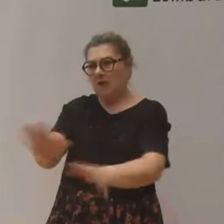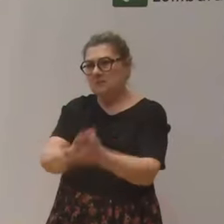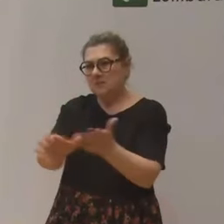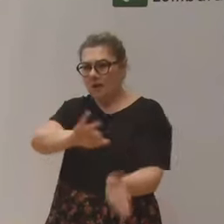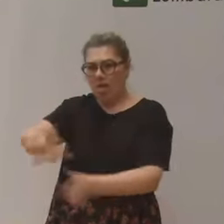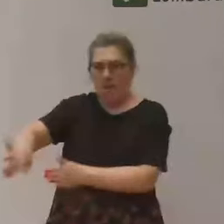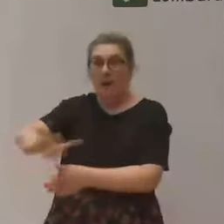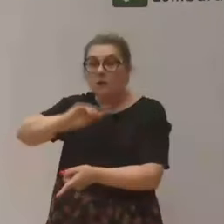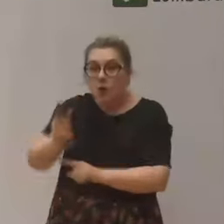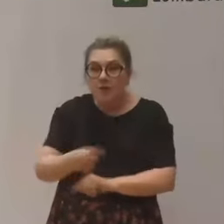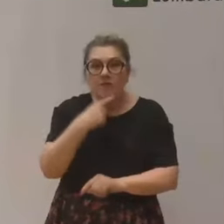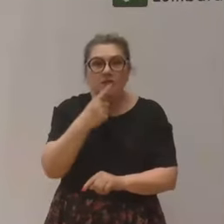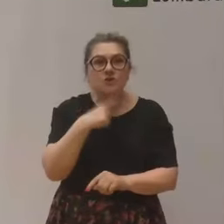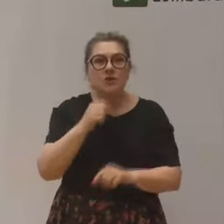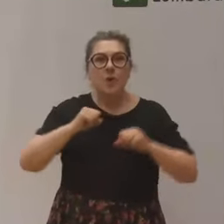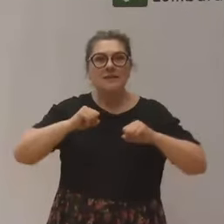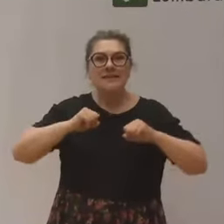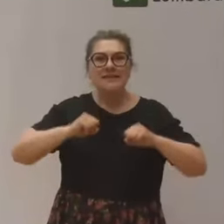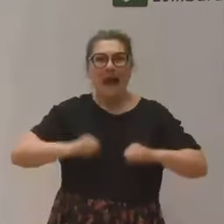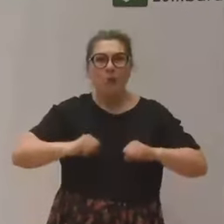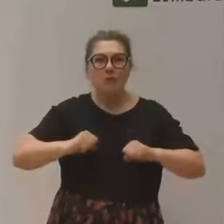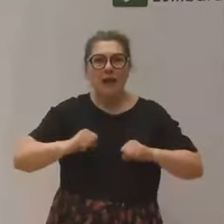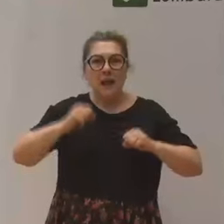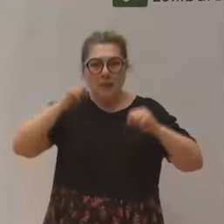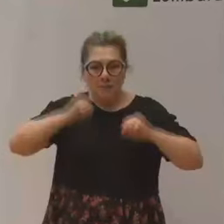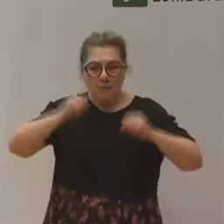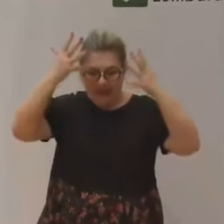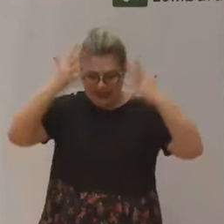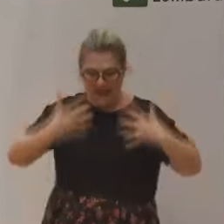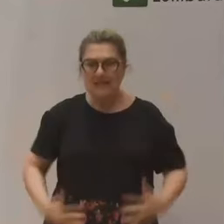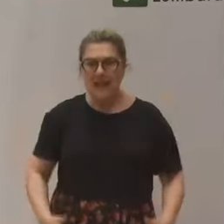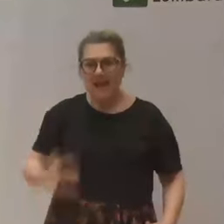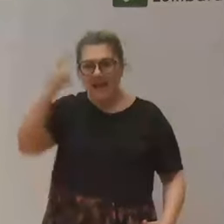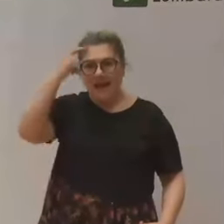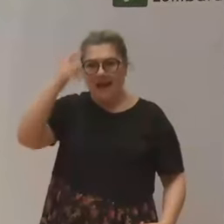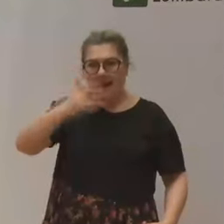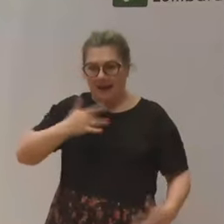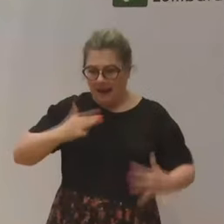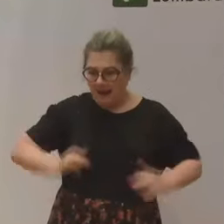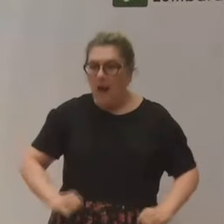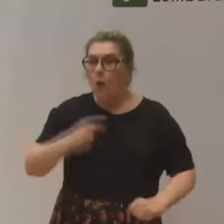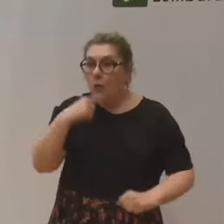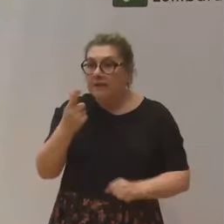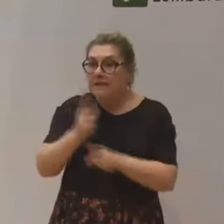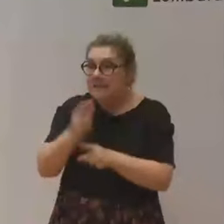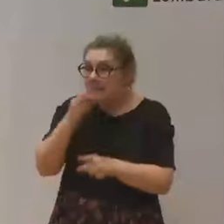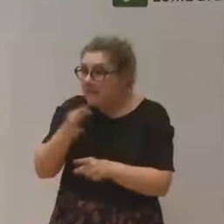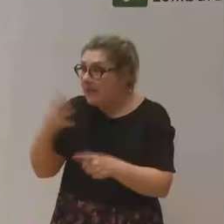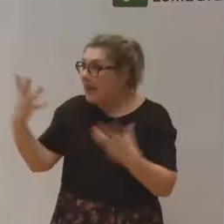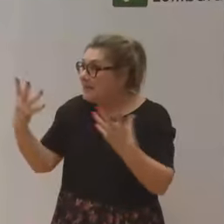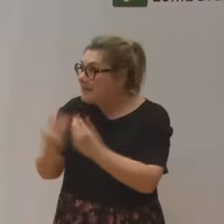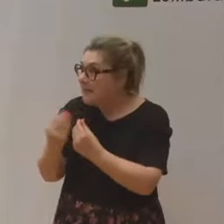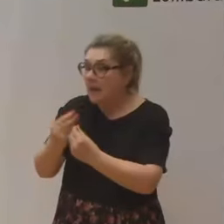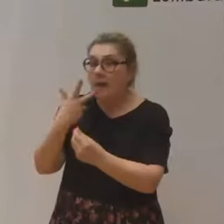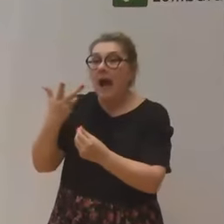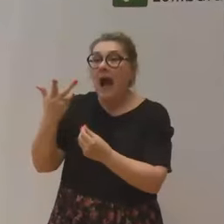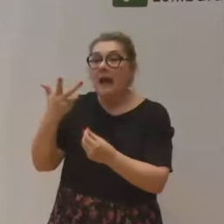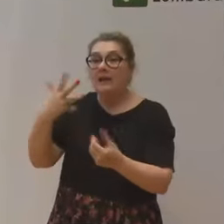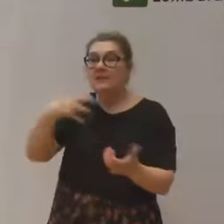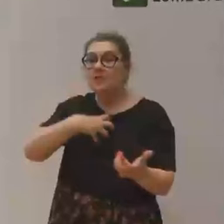Noi invece stiamo parlando di salute, stiamo parlando di benessere. E allora questo vuol dire anche interagire con l'assessorato al welfare